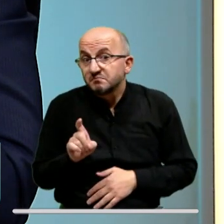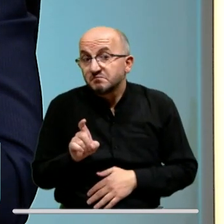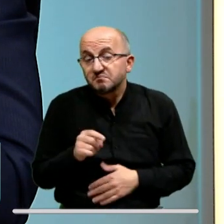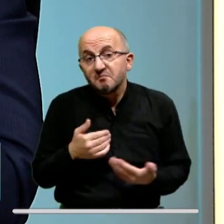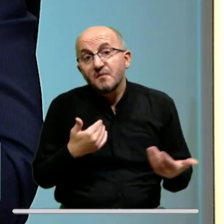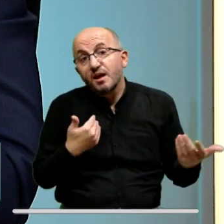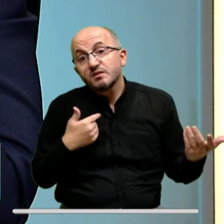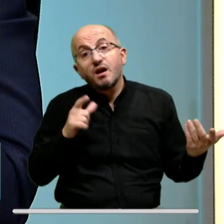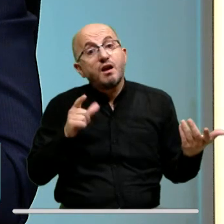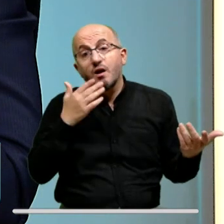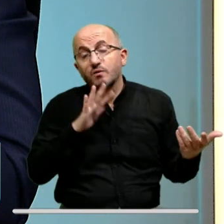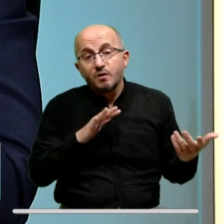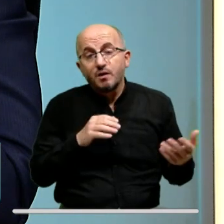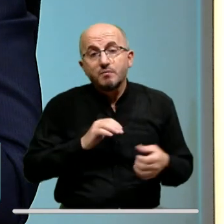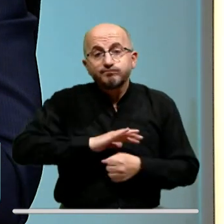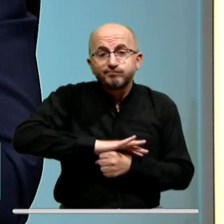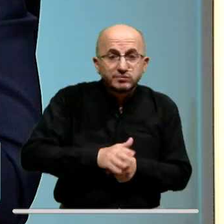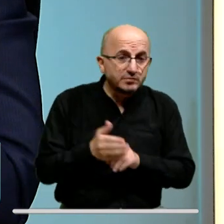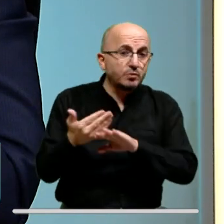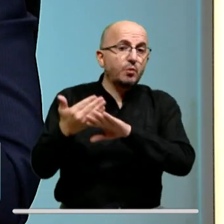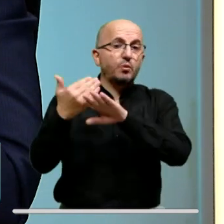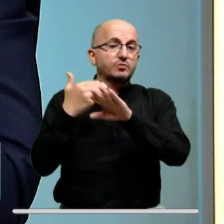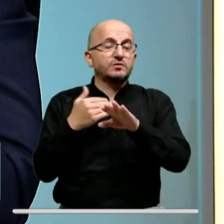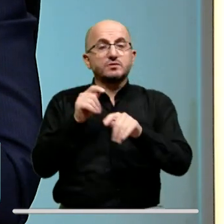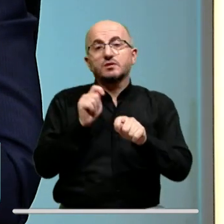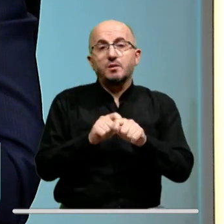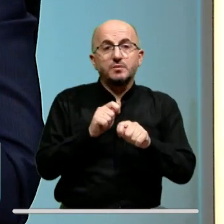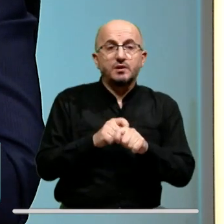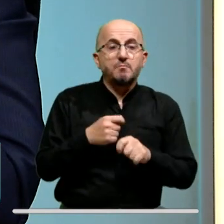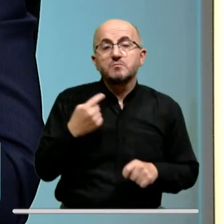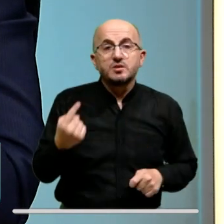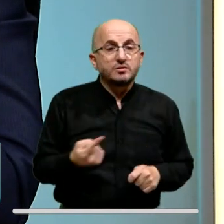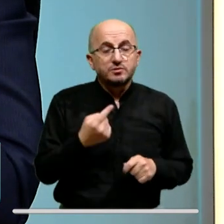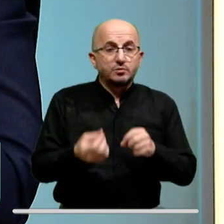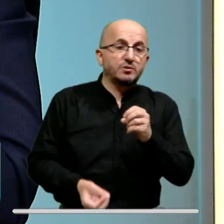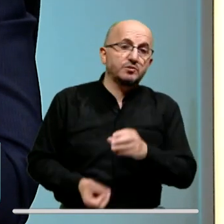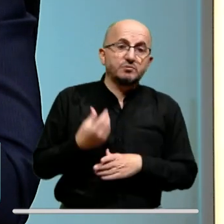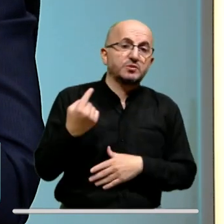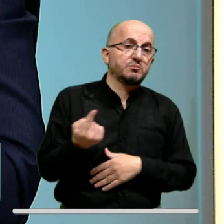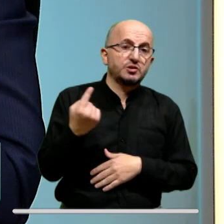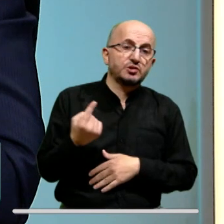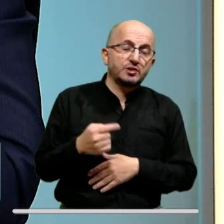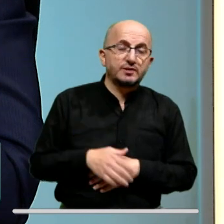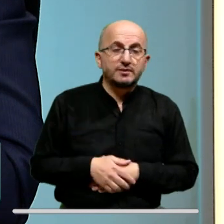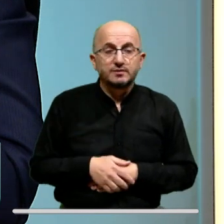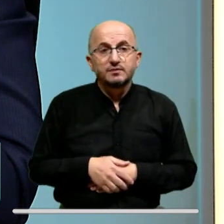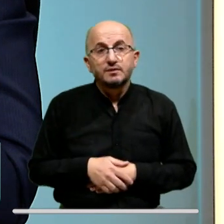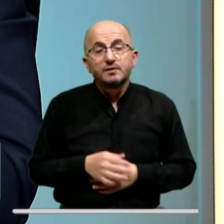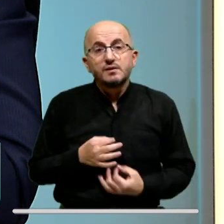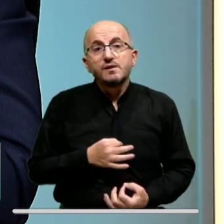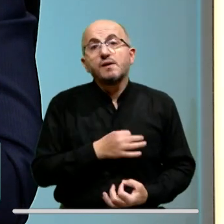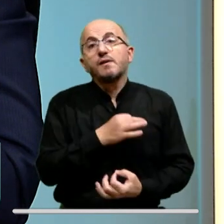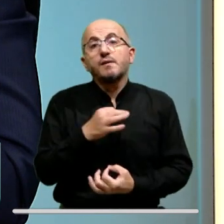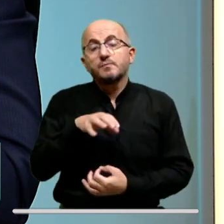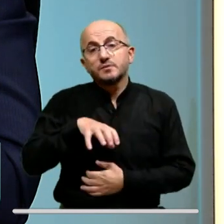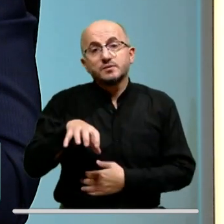gerek yoktur. Bu pandemi öncesinde uygulanan bir şey, o zaman ortaya çıkmış bir şey. Ve insanların